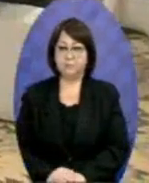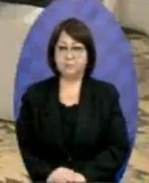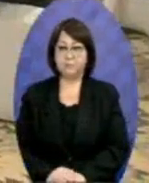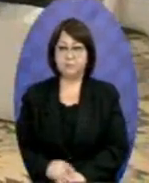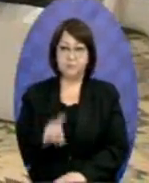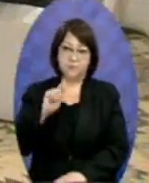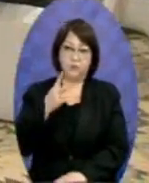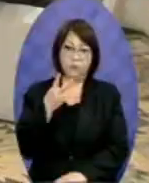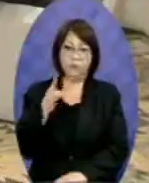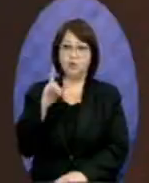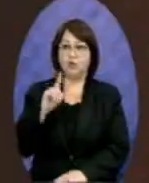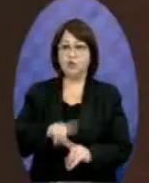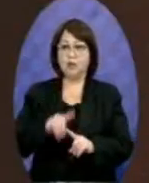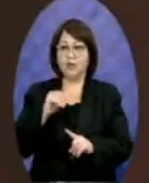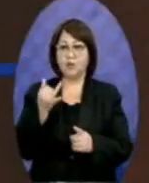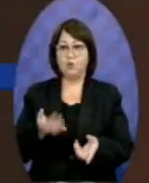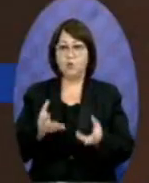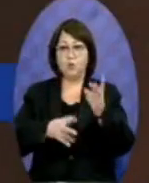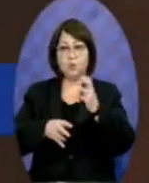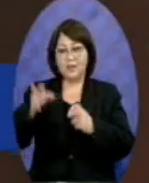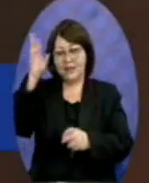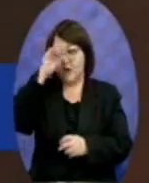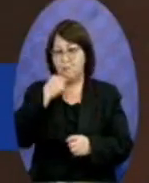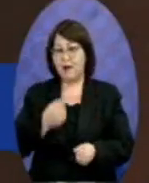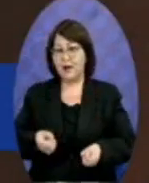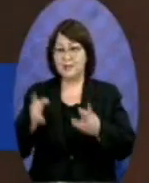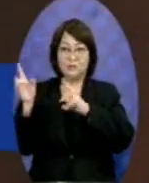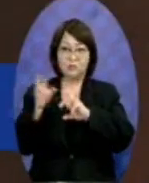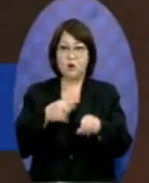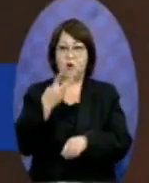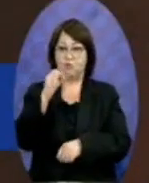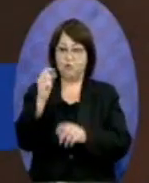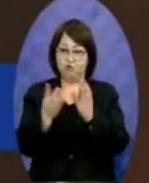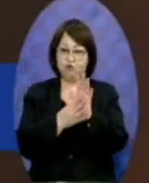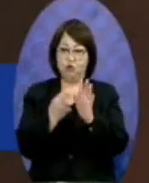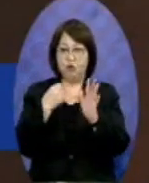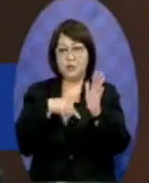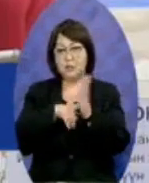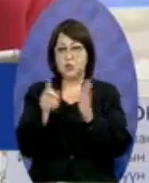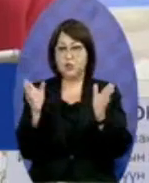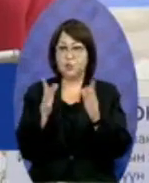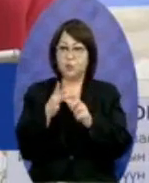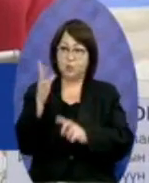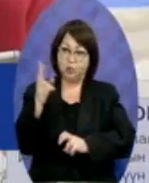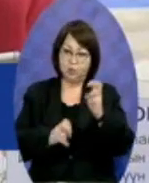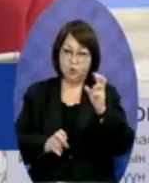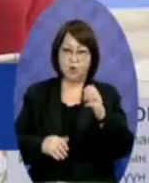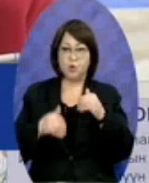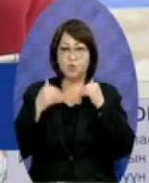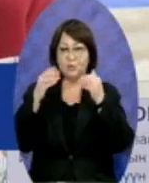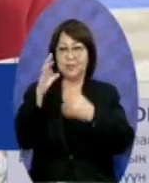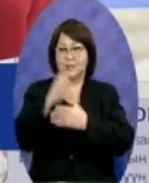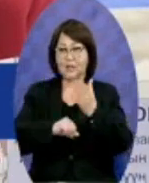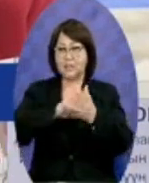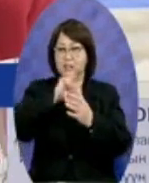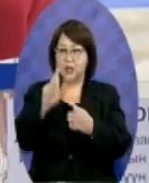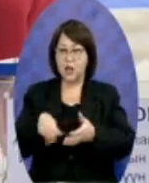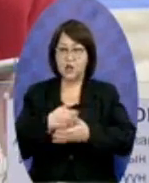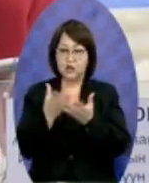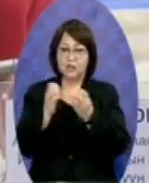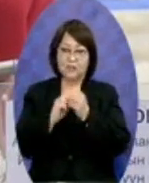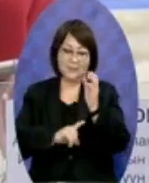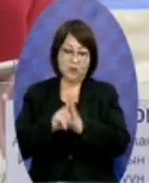За хүнс хөдөө аж ахуйн хөнгөн үйлдвэрийн яамнаас гаргасан судалгаанаас харахад 2009 оноос эхлээд жижиг дунд үйлдвэрлэлийг хөгжүүлэх сангаас зээл олгож эхэлсэн. Энэ